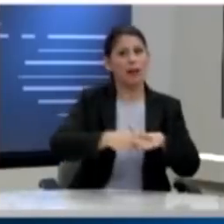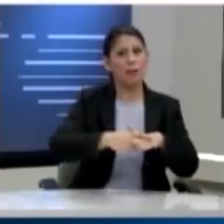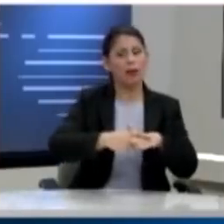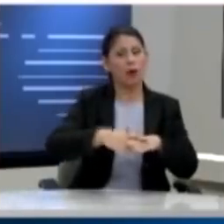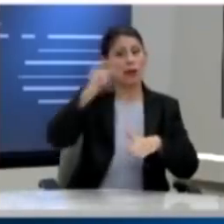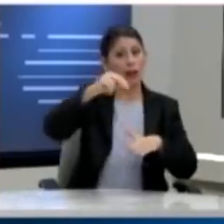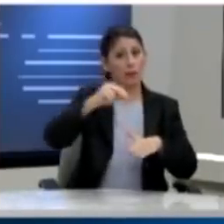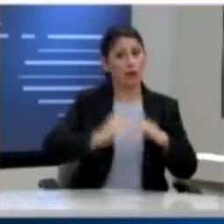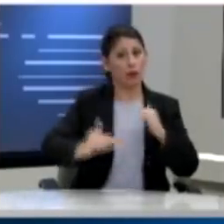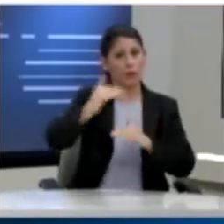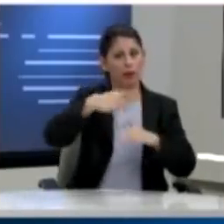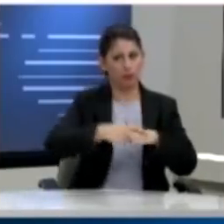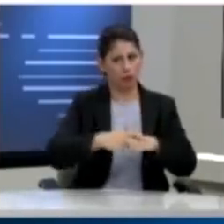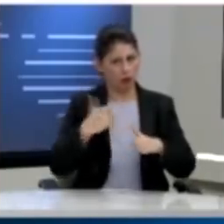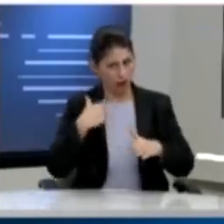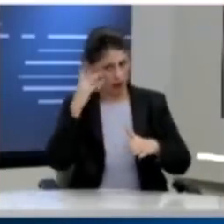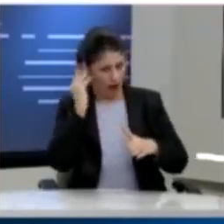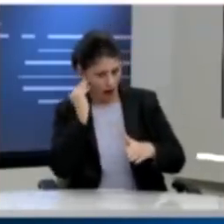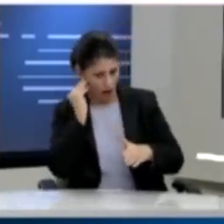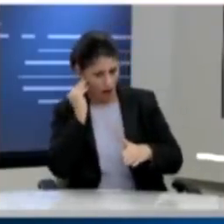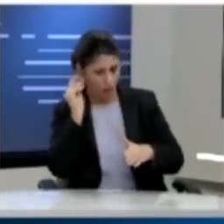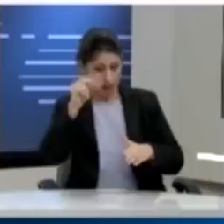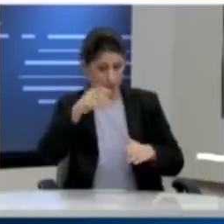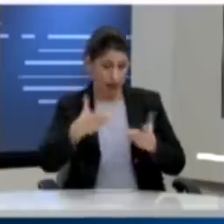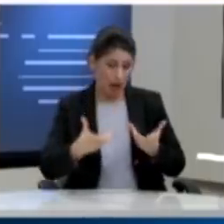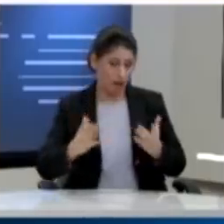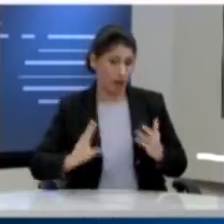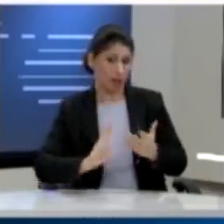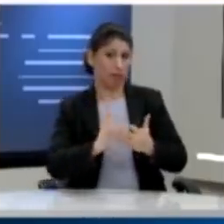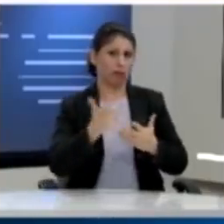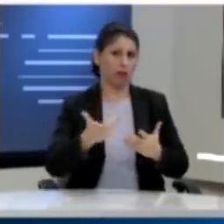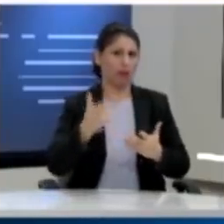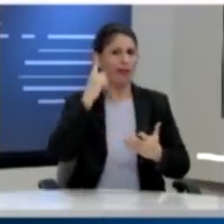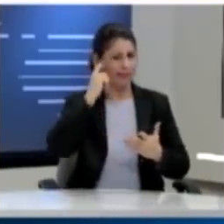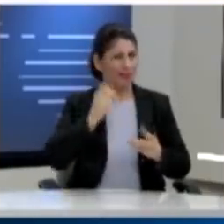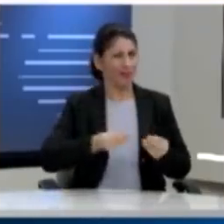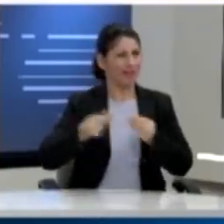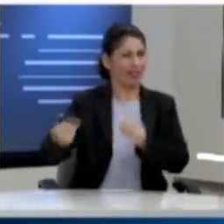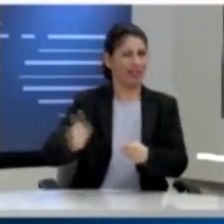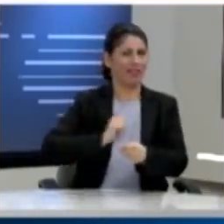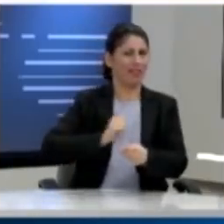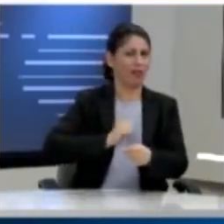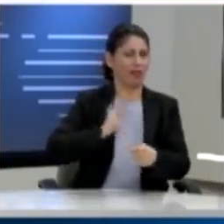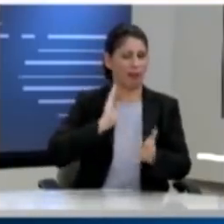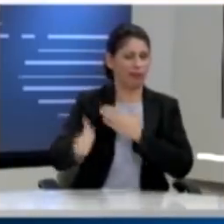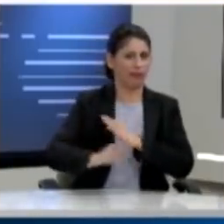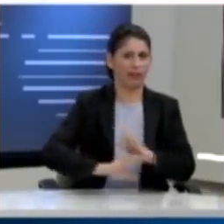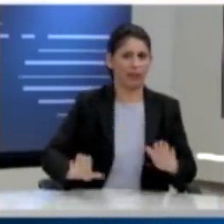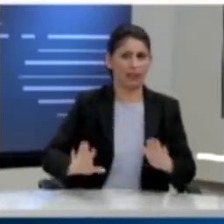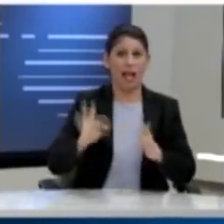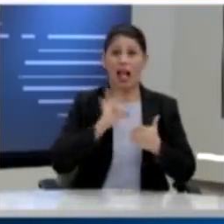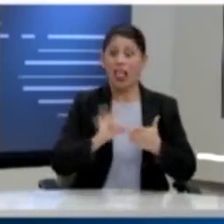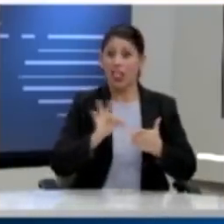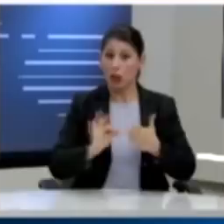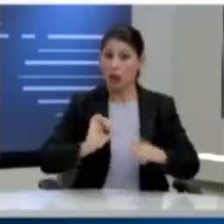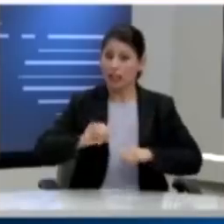αξιοποίηση. Και όταν βέβαια ακούμε για αξιοποίηση, ξέρουμε ότι αυτό αφορά την παραχώρησή του στο κεφάλαιο για εκμετάλλευση. Οι